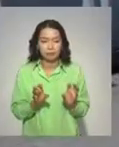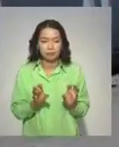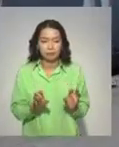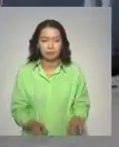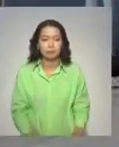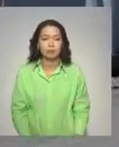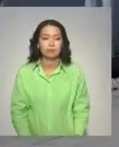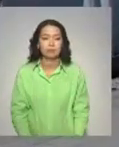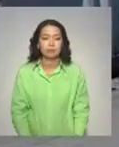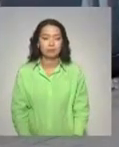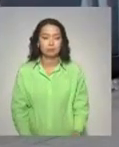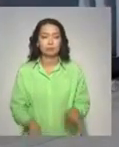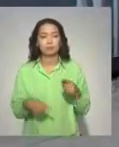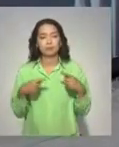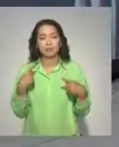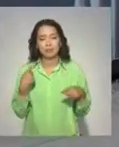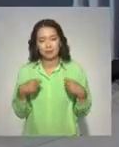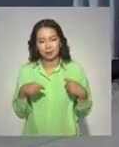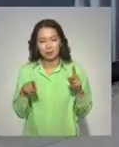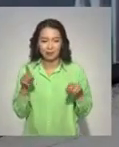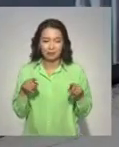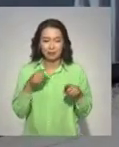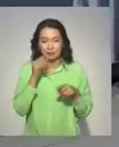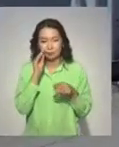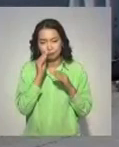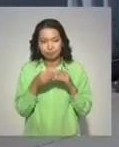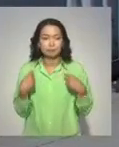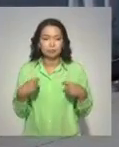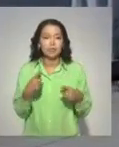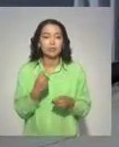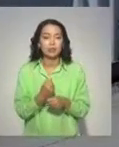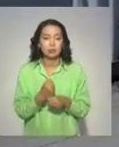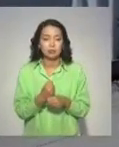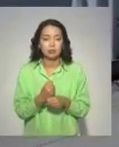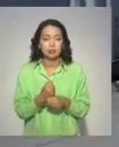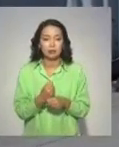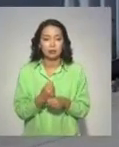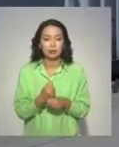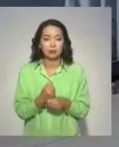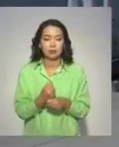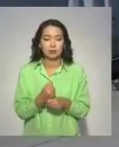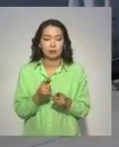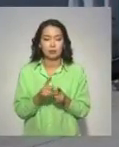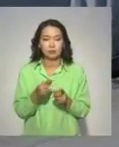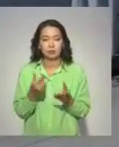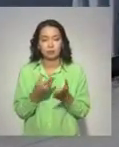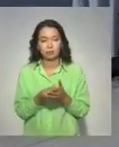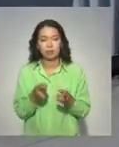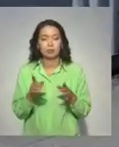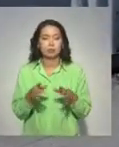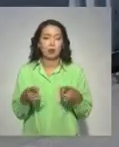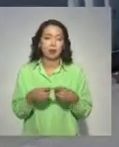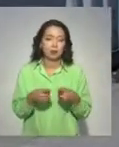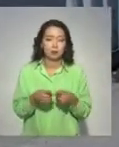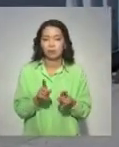Аға. Алда-санда тығылып қалып істейміз. Балашаның бауы құрқын істейміз. Абылай, ақша беріп, бір орынды жалдап